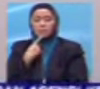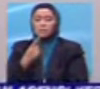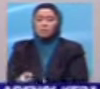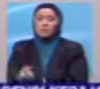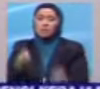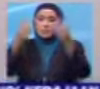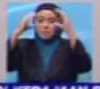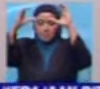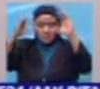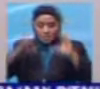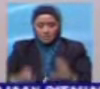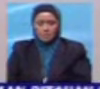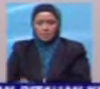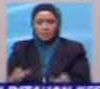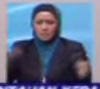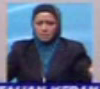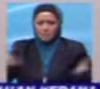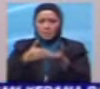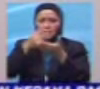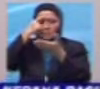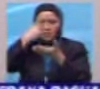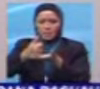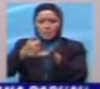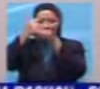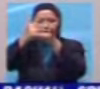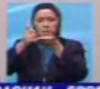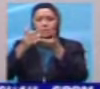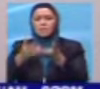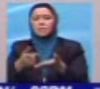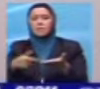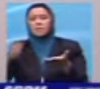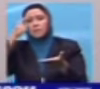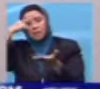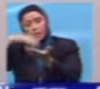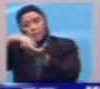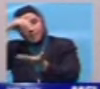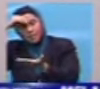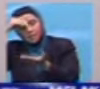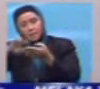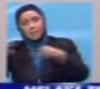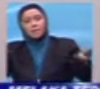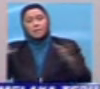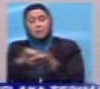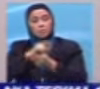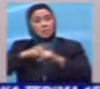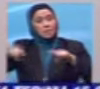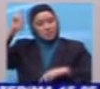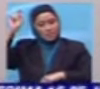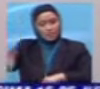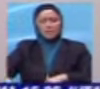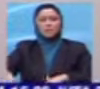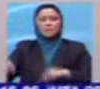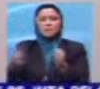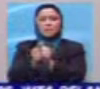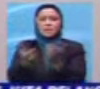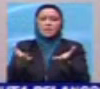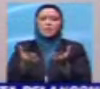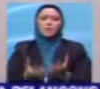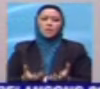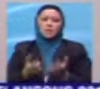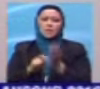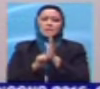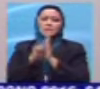ramai belajar bahasa Arab. Apapun ia mesti disertai dengan kemahuan yang tinggi. Ikuti laporan Norizan